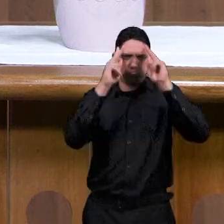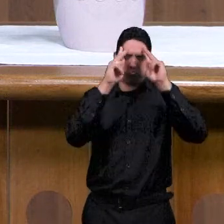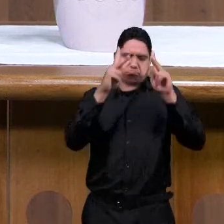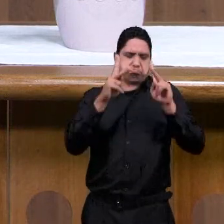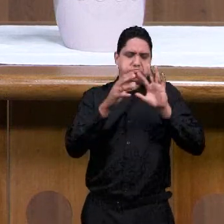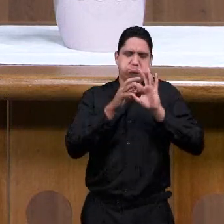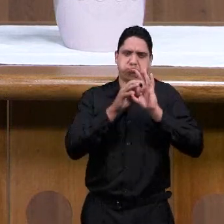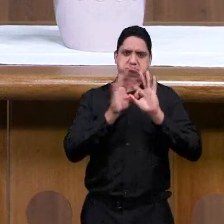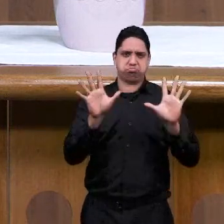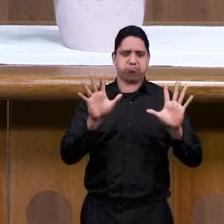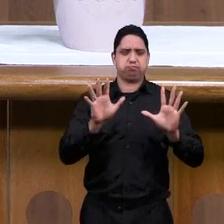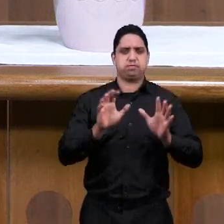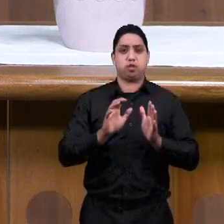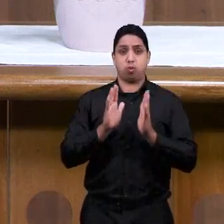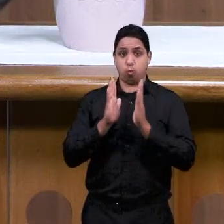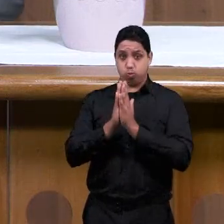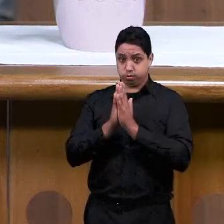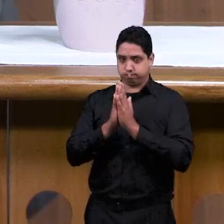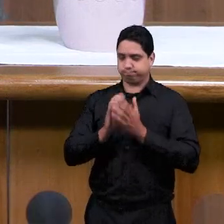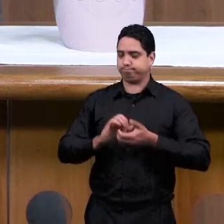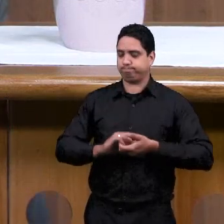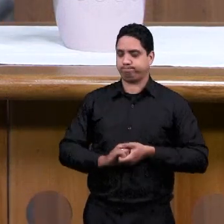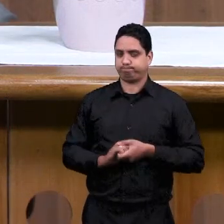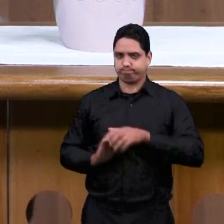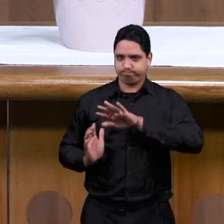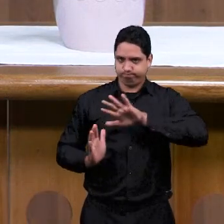comme cela vous convient le mieux.